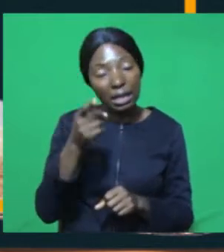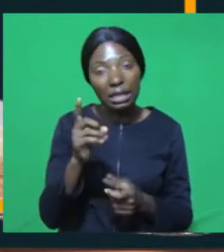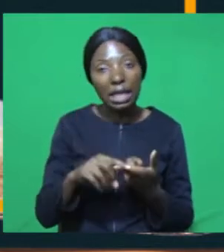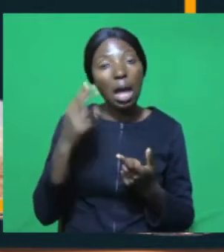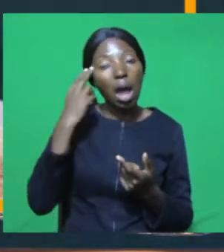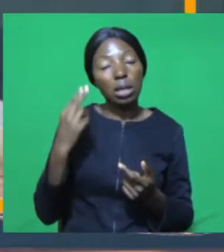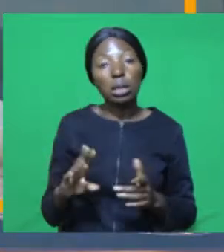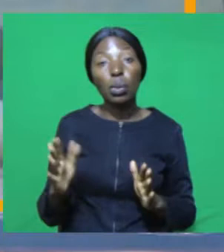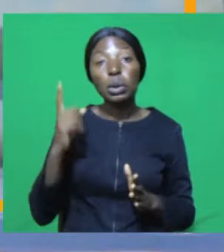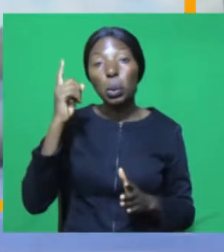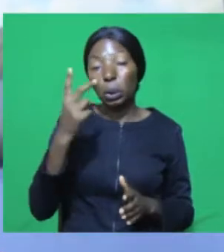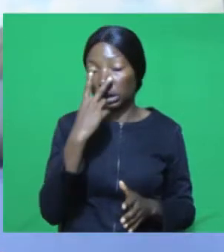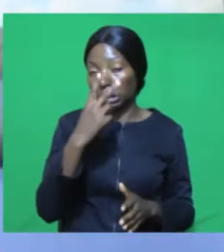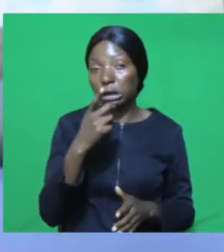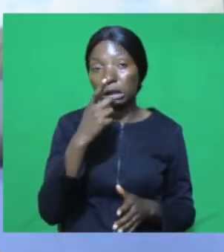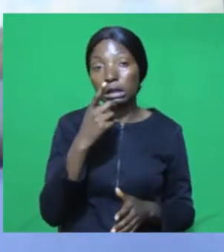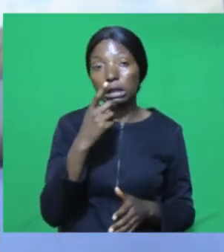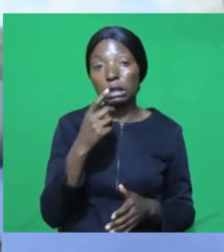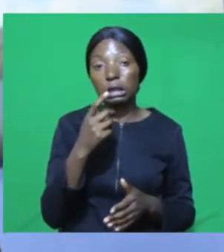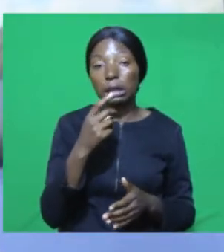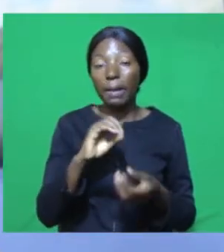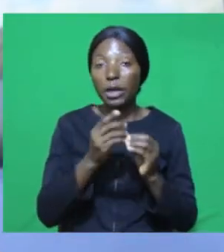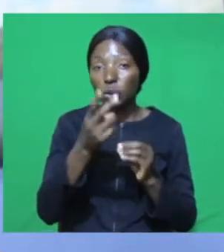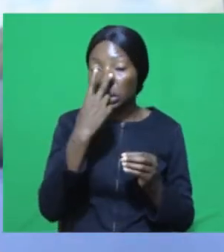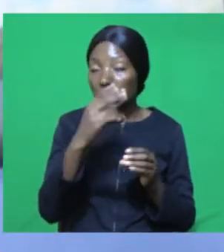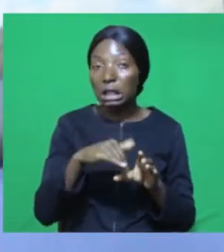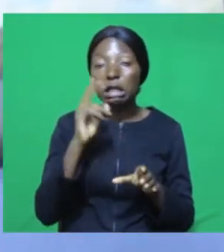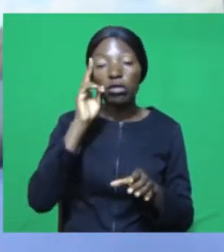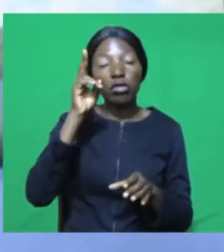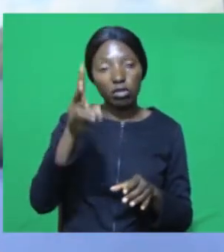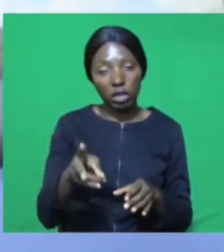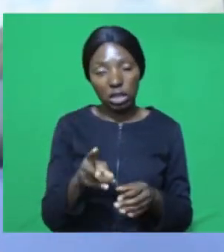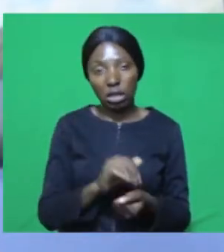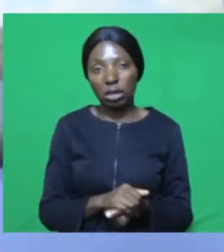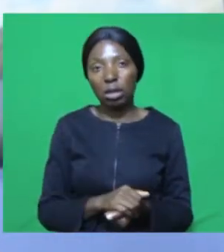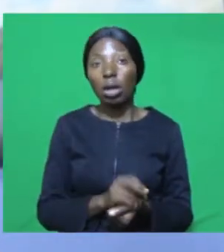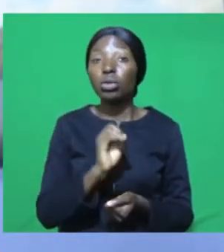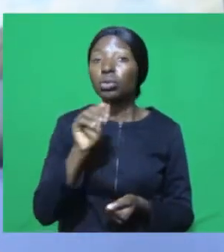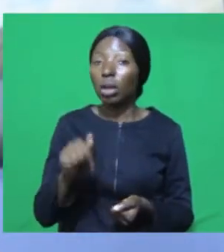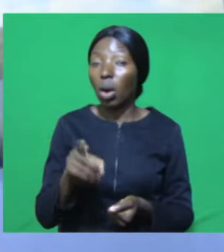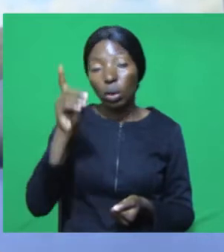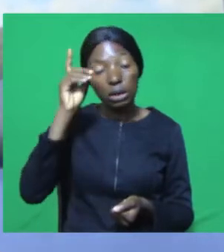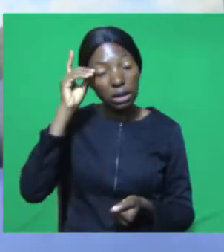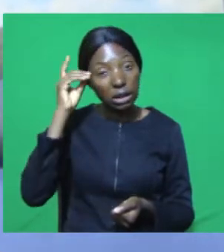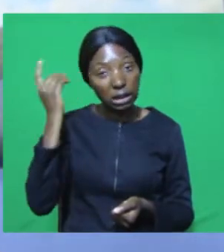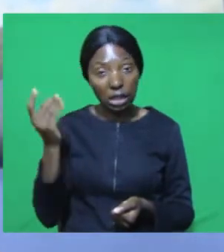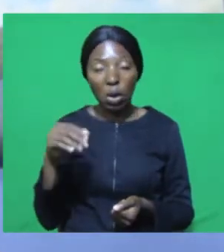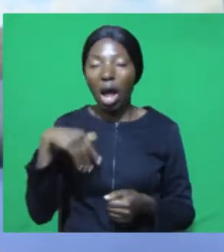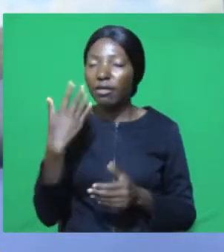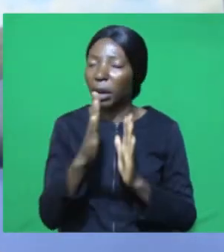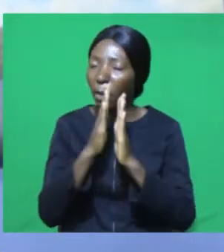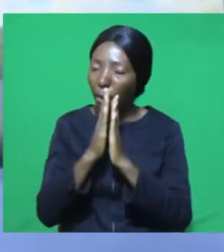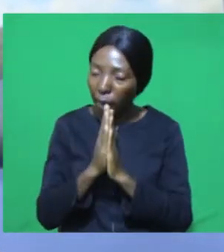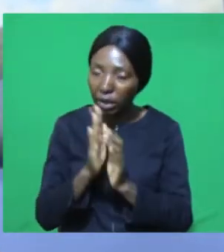unzwisise zvawakaratidzwa. Saka uri kuona auya manje Daniel, after Anna